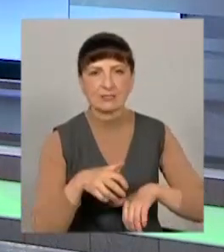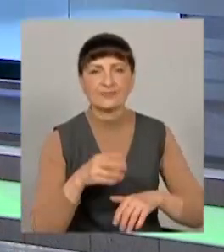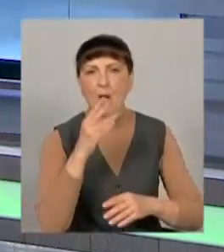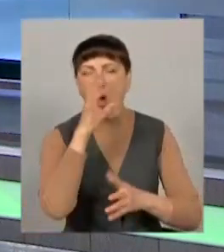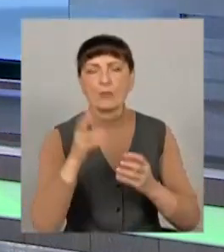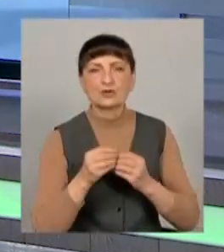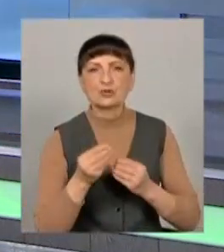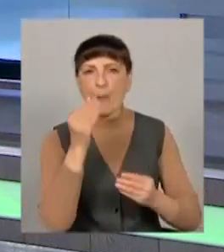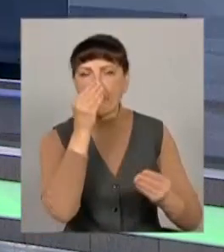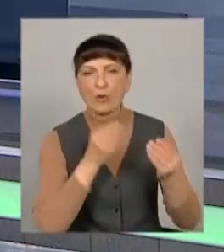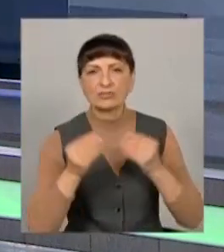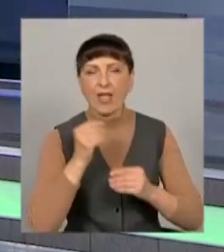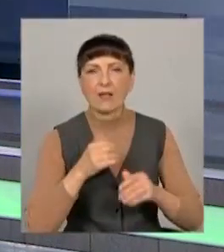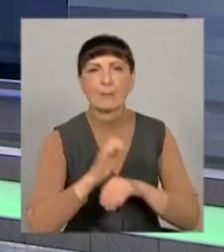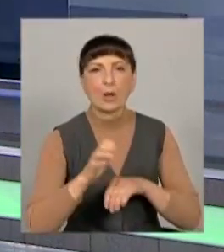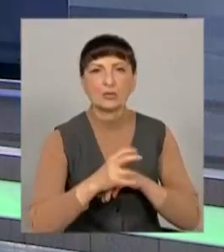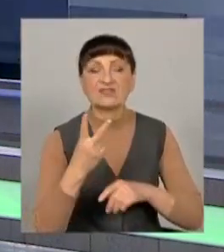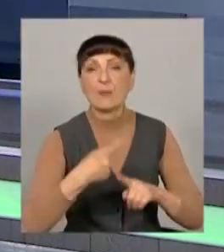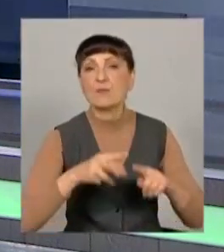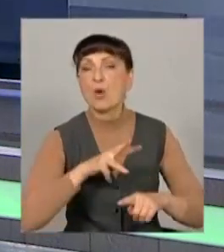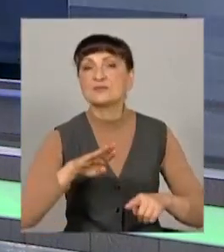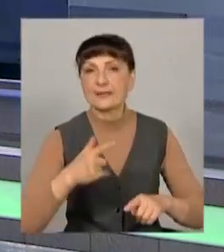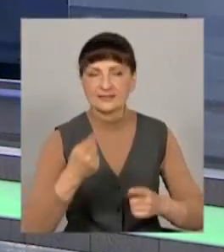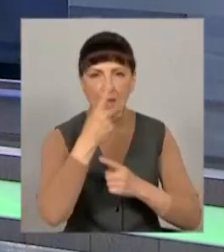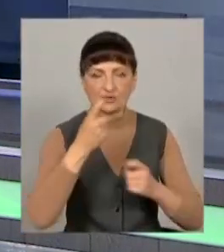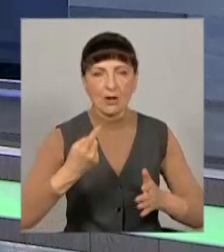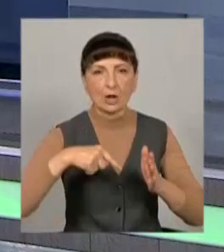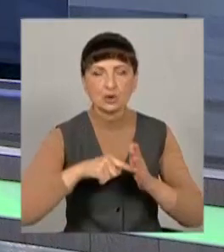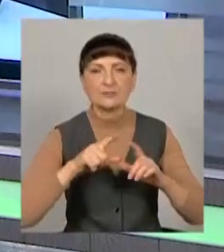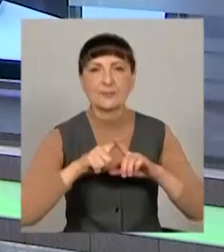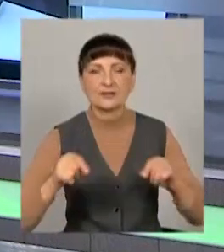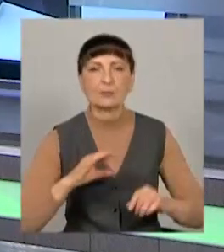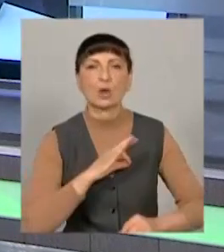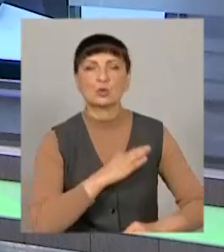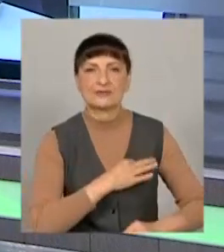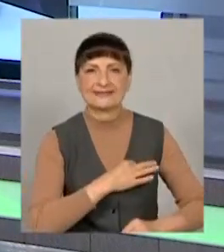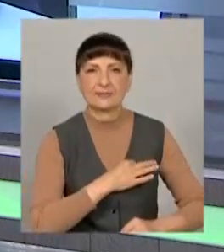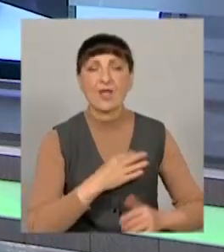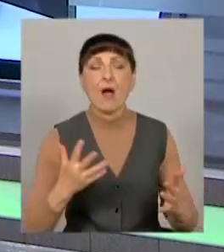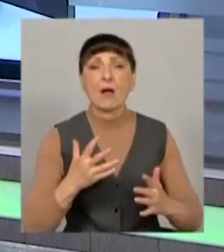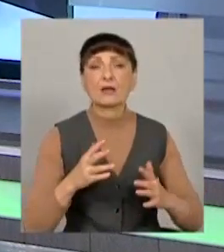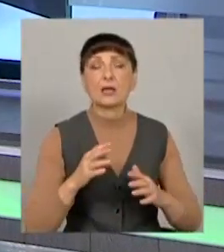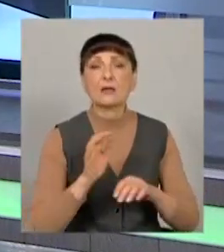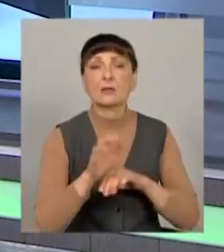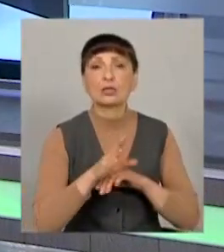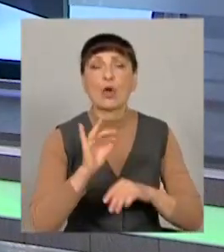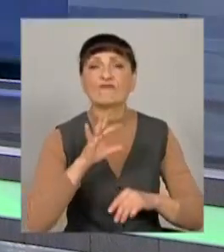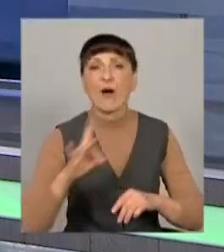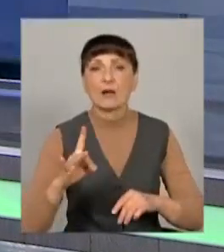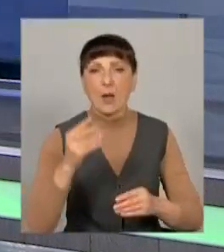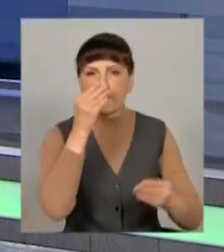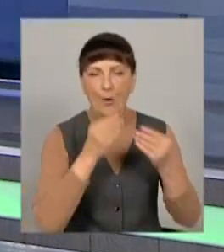продукции превысила 2,5 миллиона тенге. Об этом сообщили в городском департаменте юстиции. Какие товарные знаки чаще всего